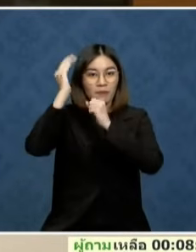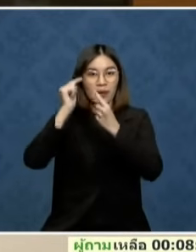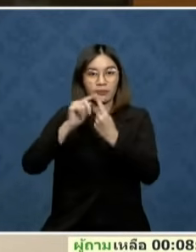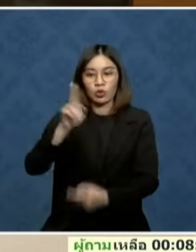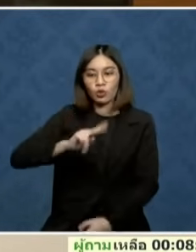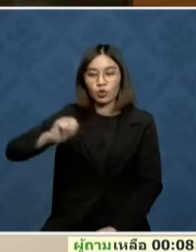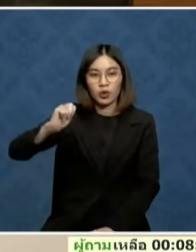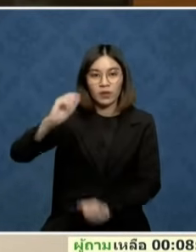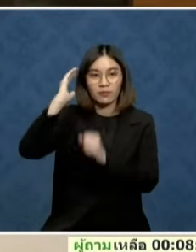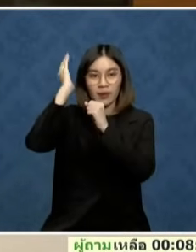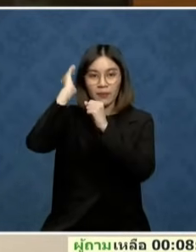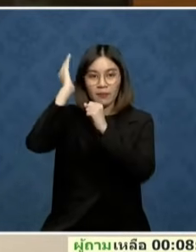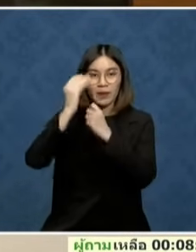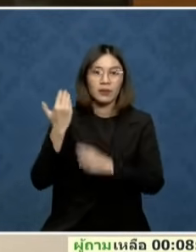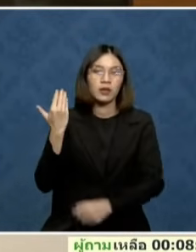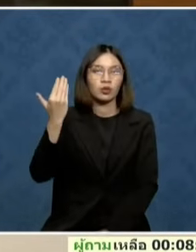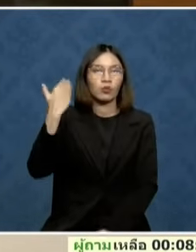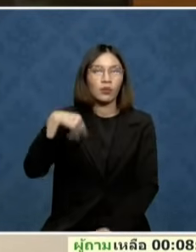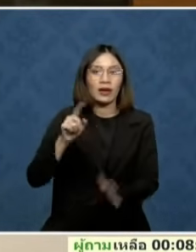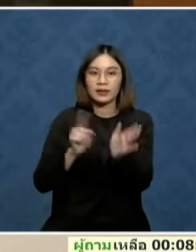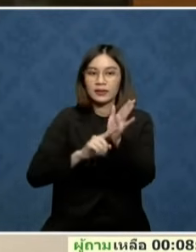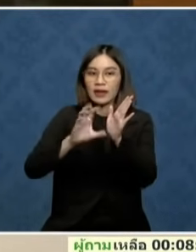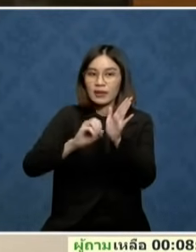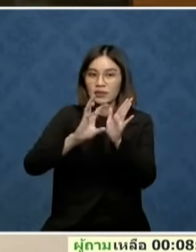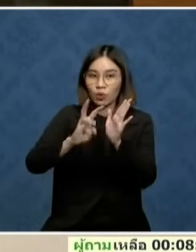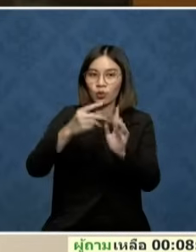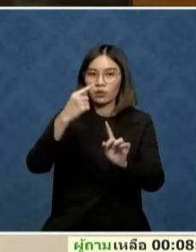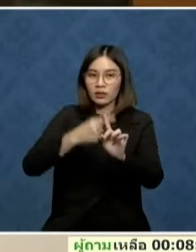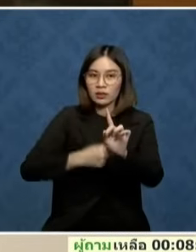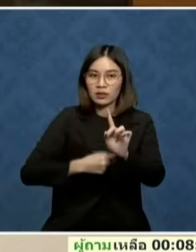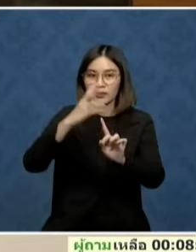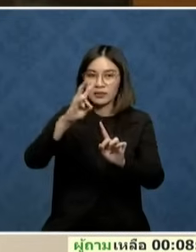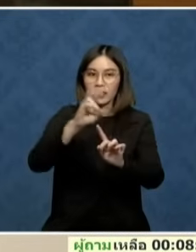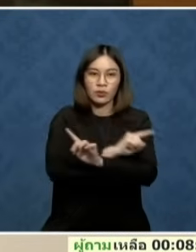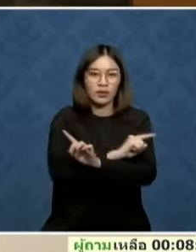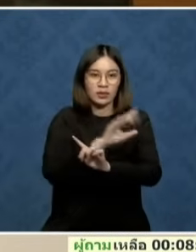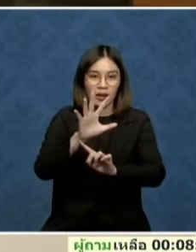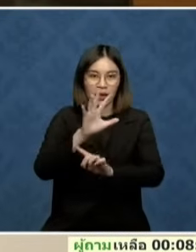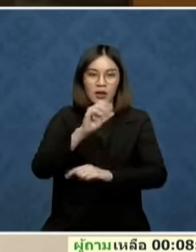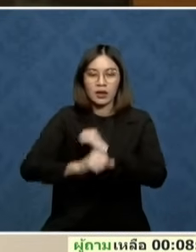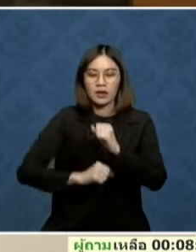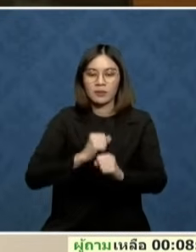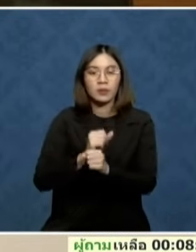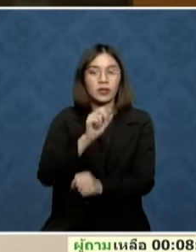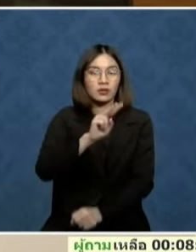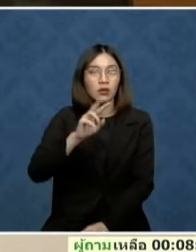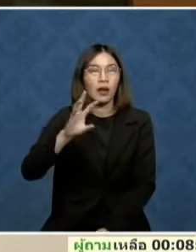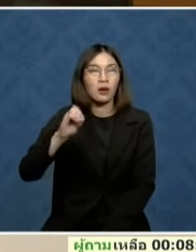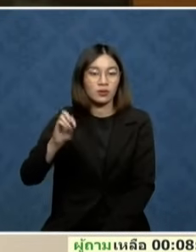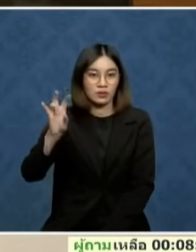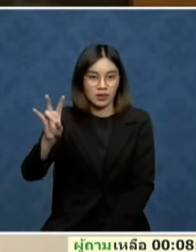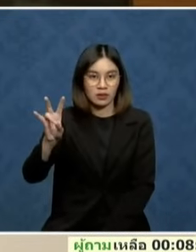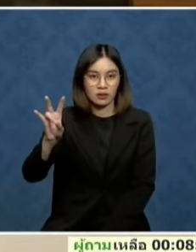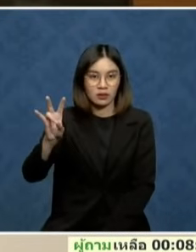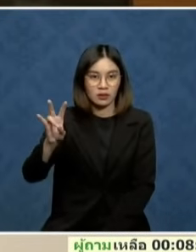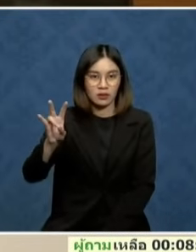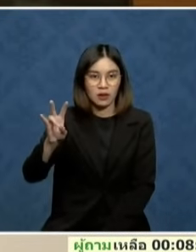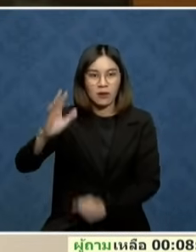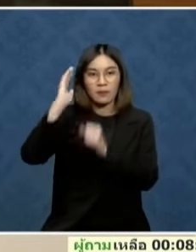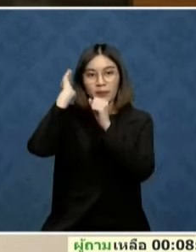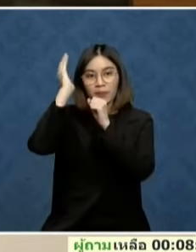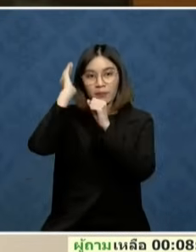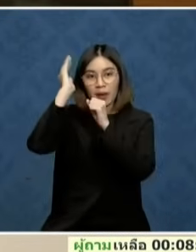าชาติสมัยที่56เมื่อวันที่5กรกฎาคม2567ย้ำท่า